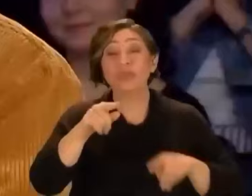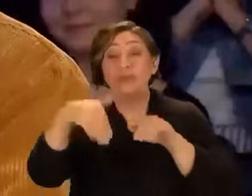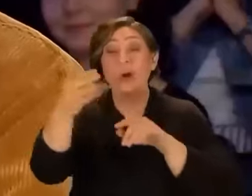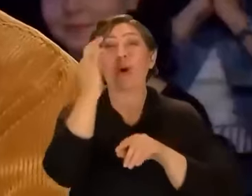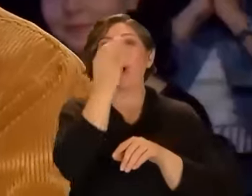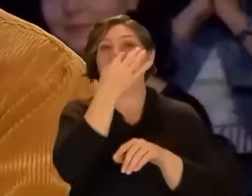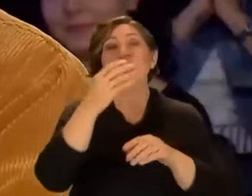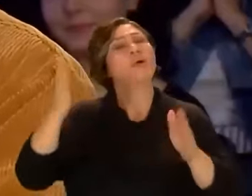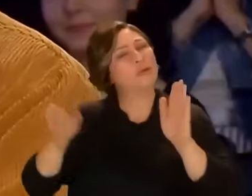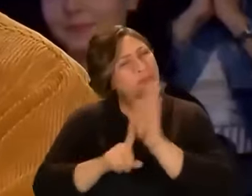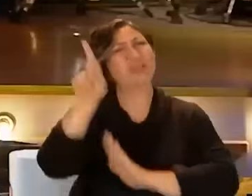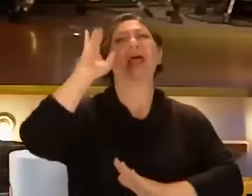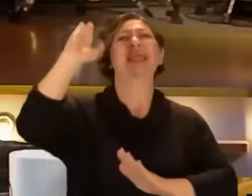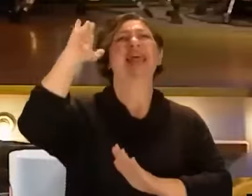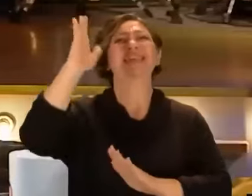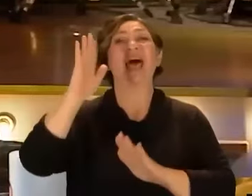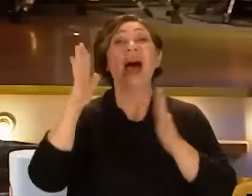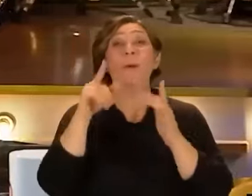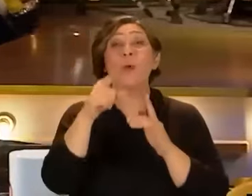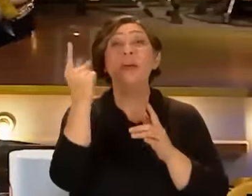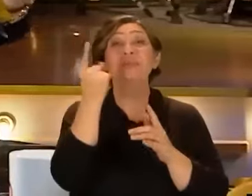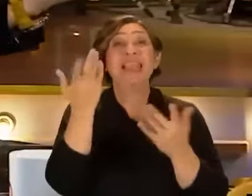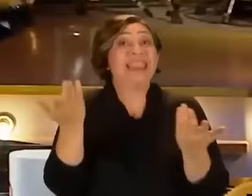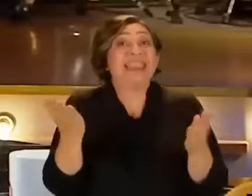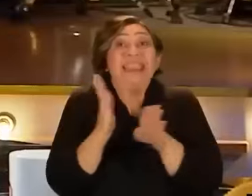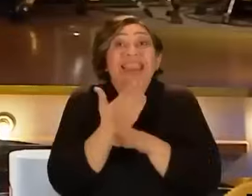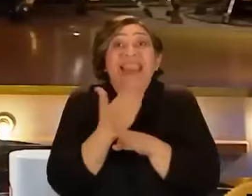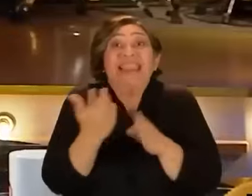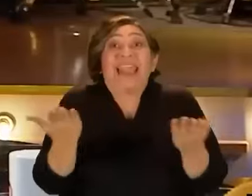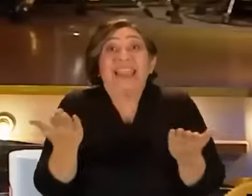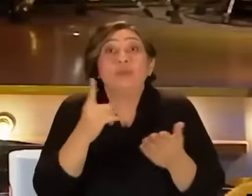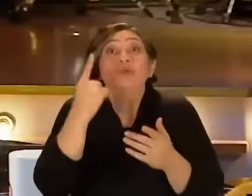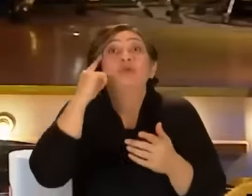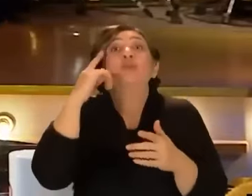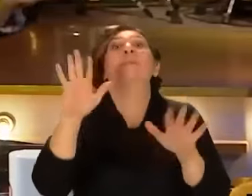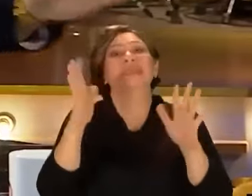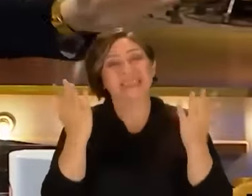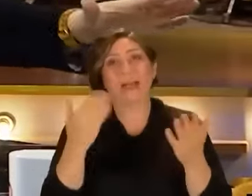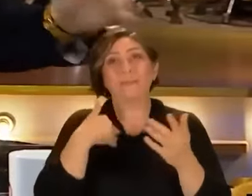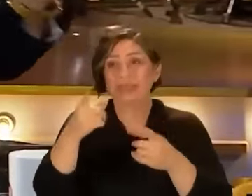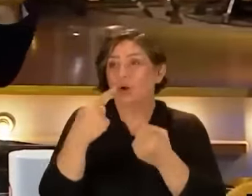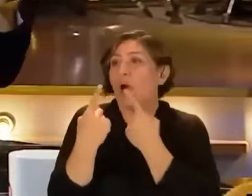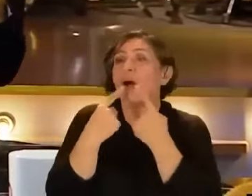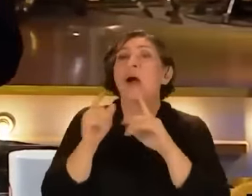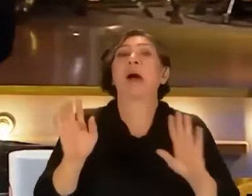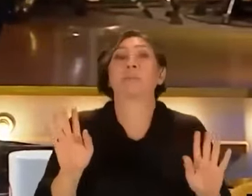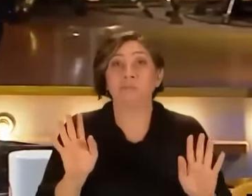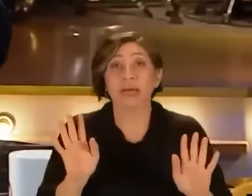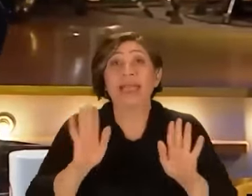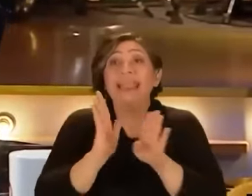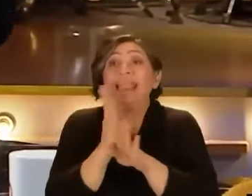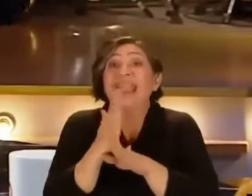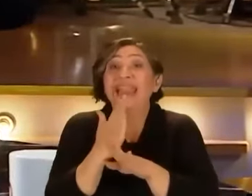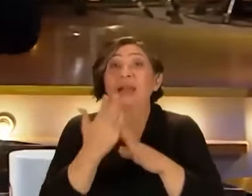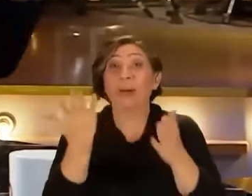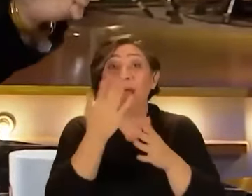Bundan sonrası kolay, yürür gidersin. Ama böyle bir şey neden yani bunu düşünmemişsindir tabii, biz de seninle konuşmadık ama